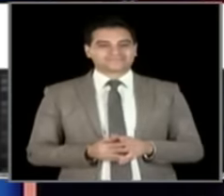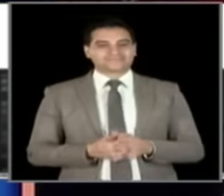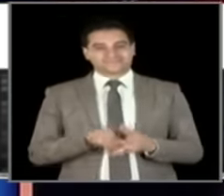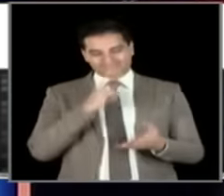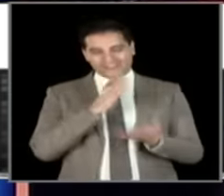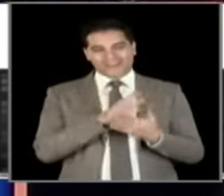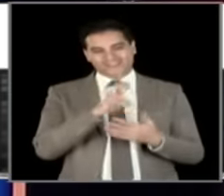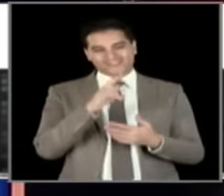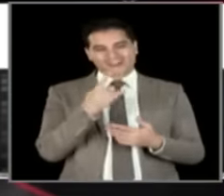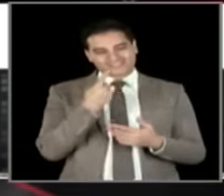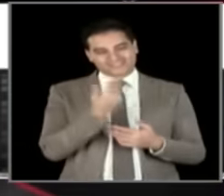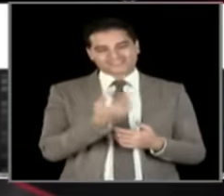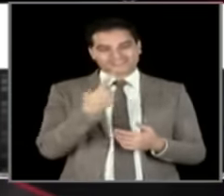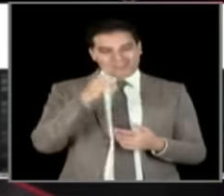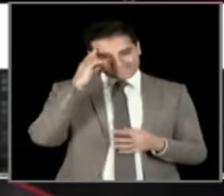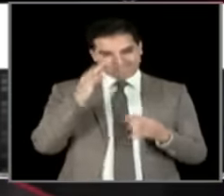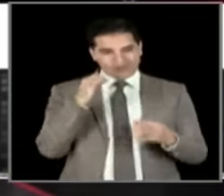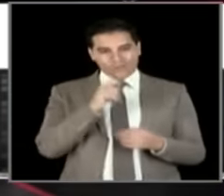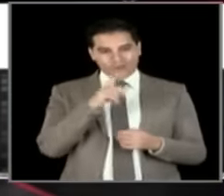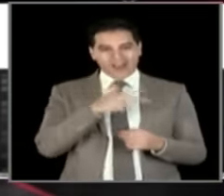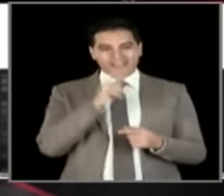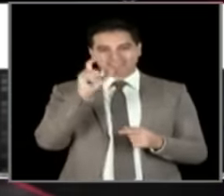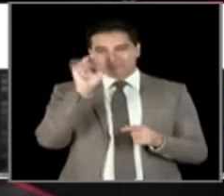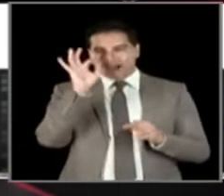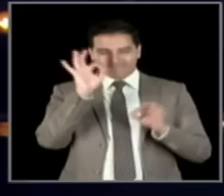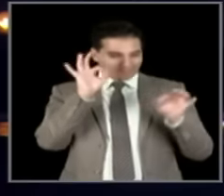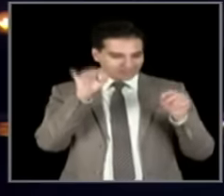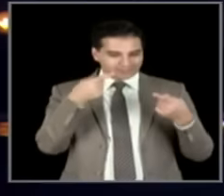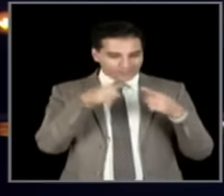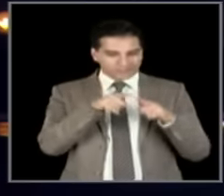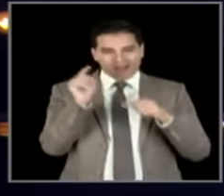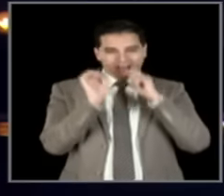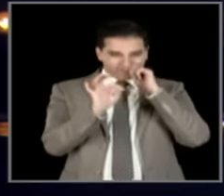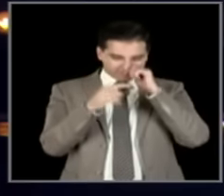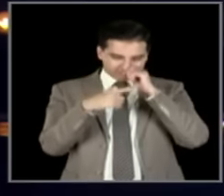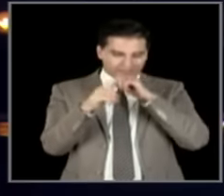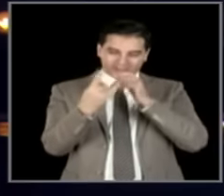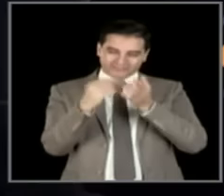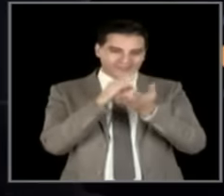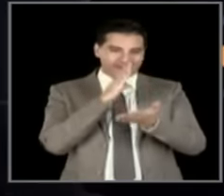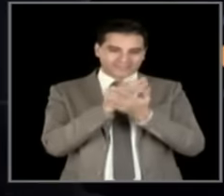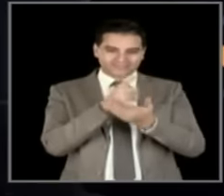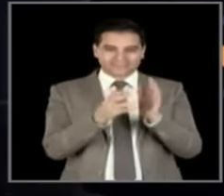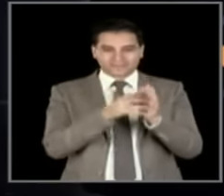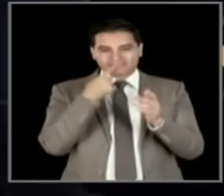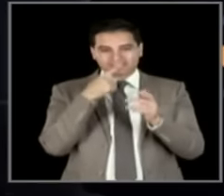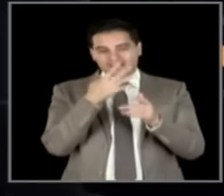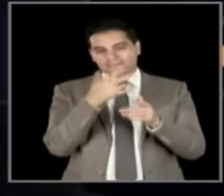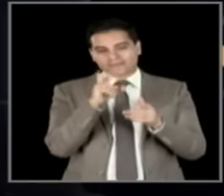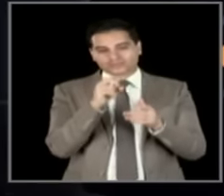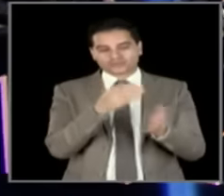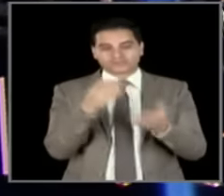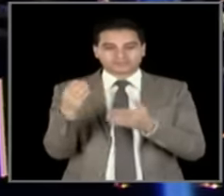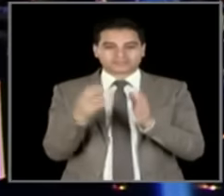تستحق العشر نقط، برافو عليك. فكرتي الوحيدة اللي فكرت بسرعة وخطفت البازر، تاخد العشر نقط. جامعة اسكندرية